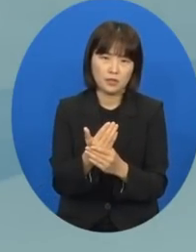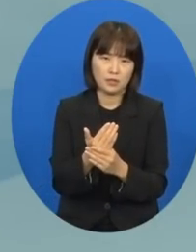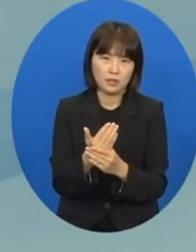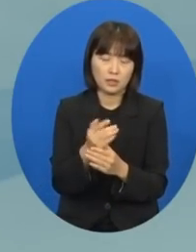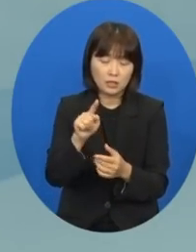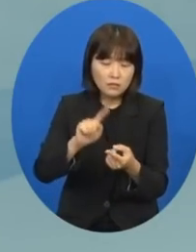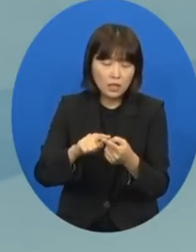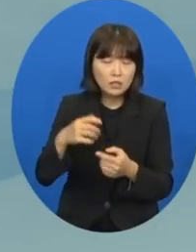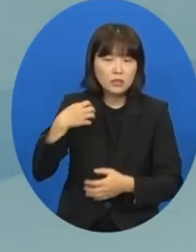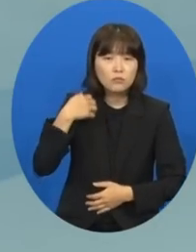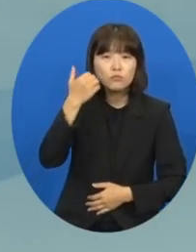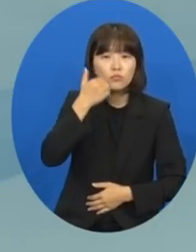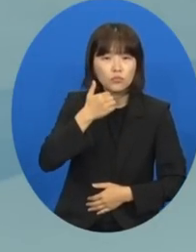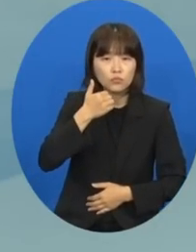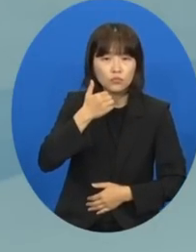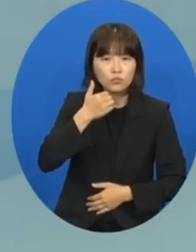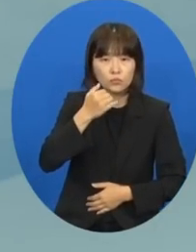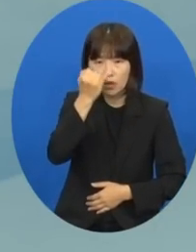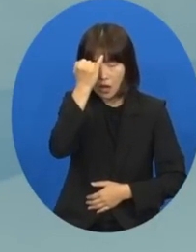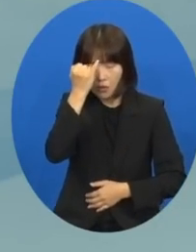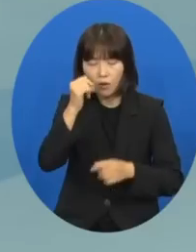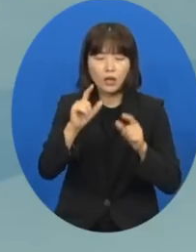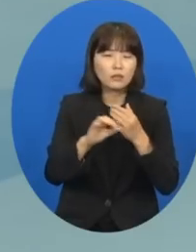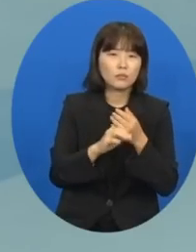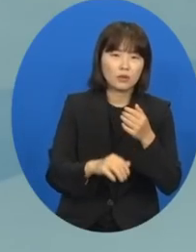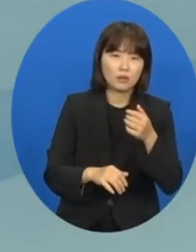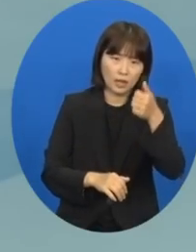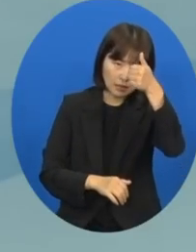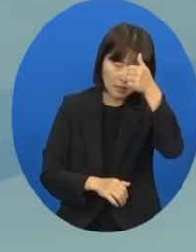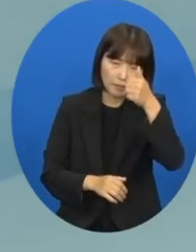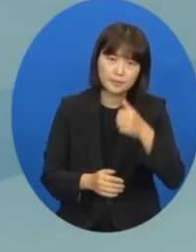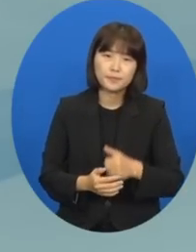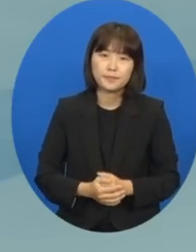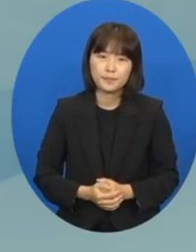책임을 누가 져야 되는 거야? 하와가 져야 됩니까? 아담이 져야 됩니까?